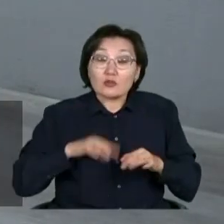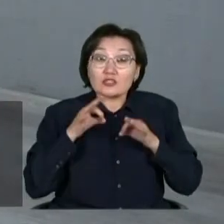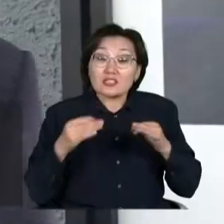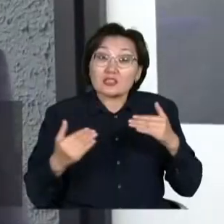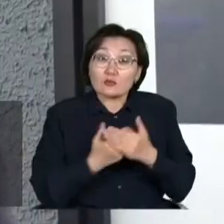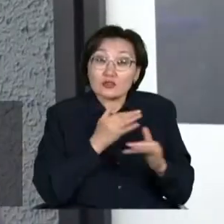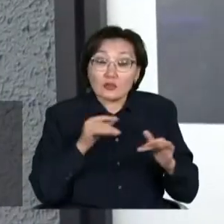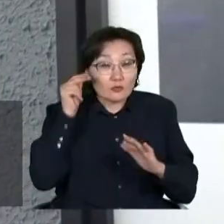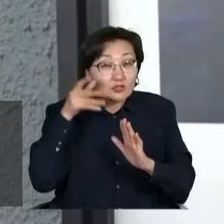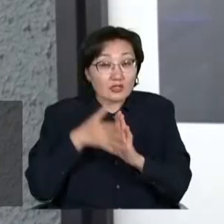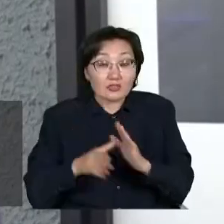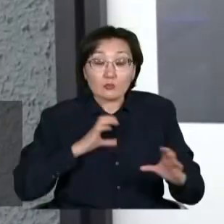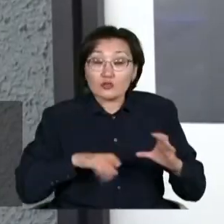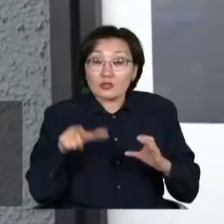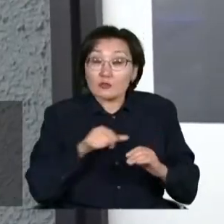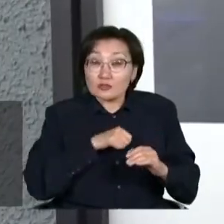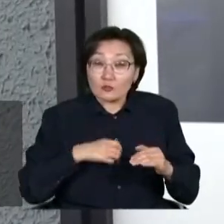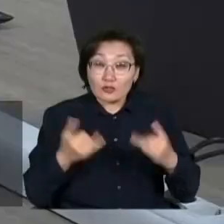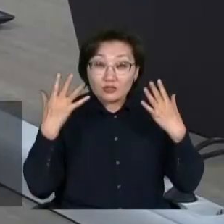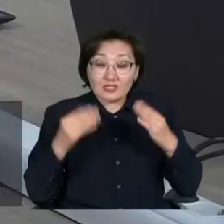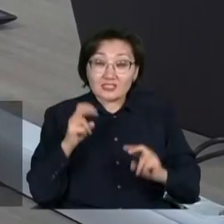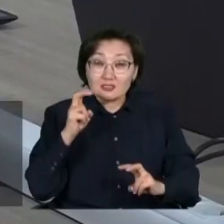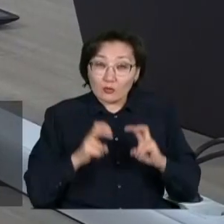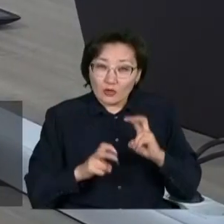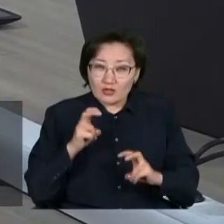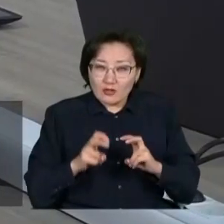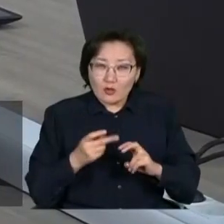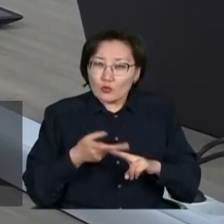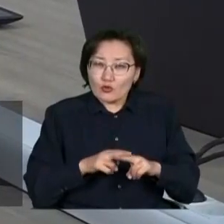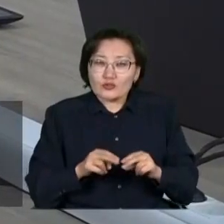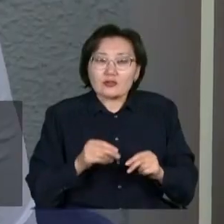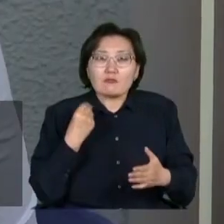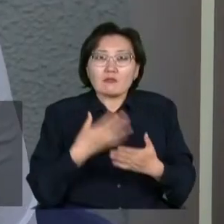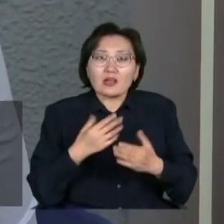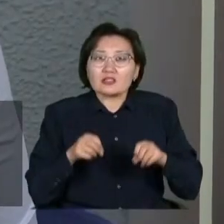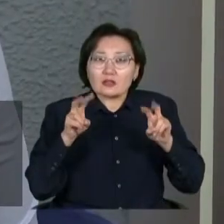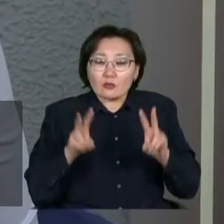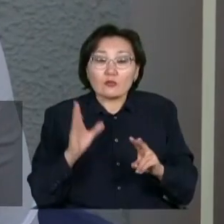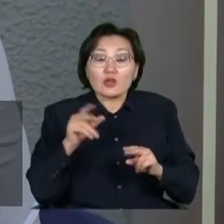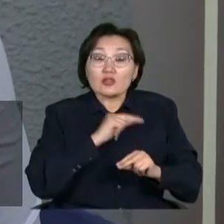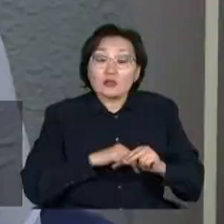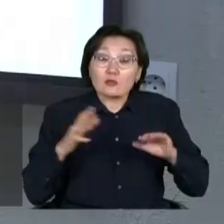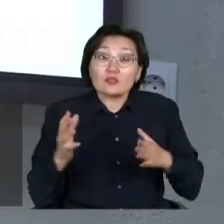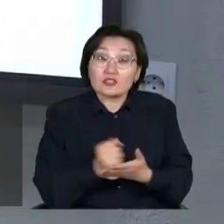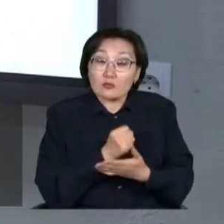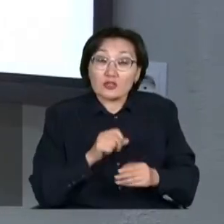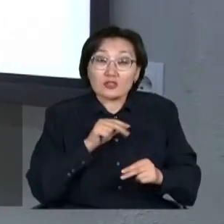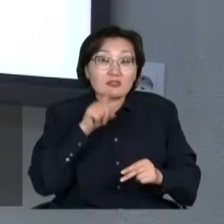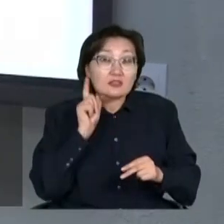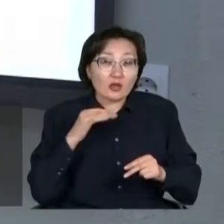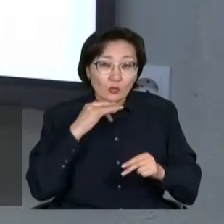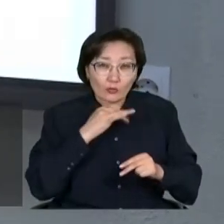жаңа әдістерді үйренген білім алушылардың өзі бүгінде өндірісте таптырмас маман саналады. Қазірден ақ болашақ жұмыс орын тапқан жастарымыз көп